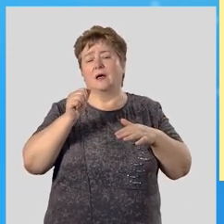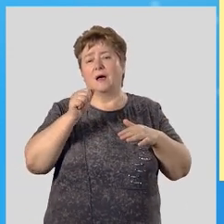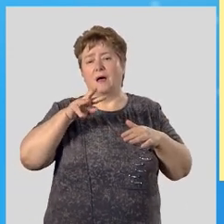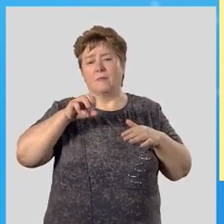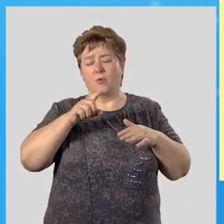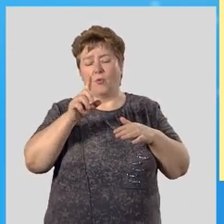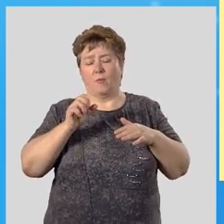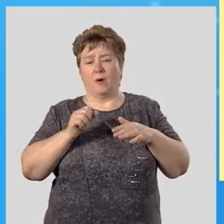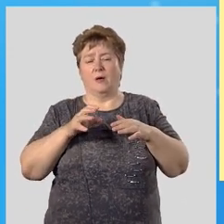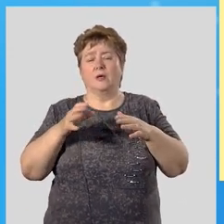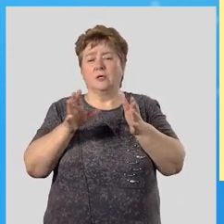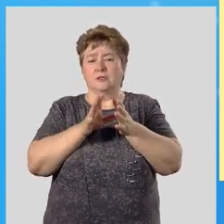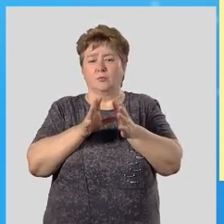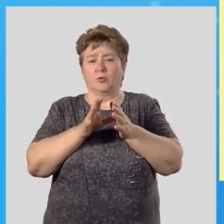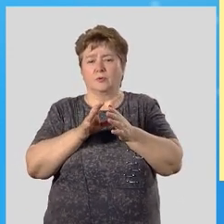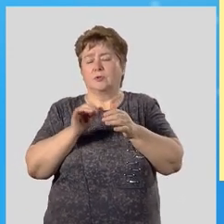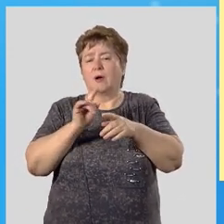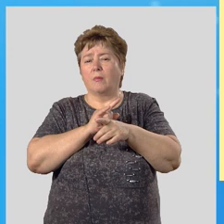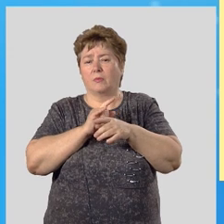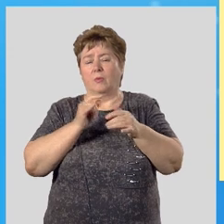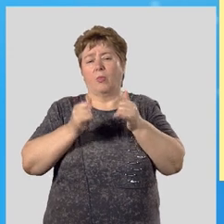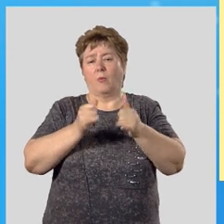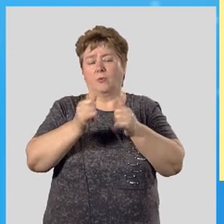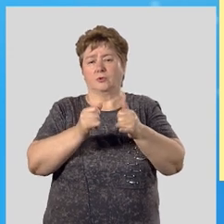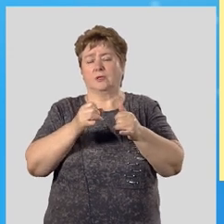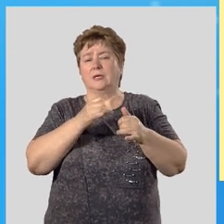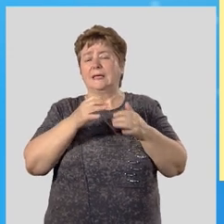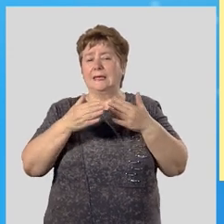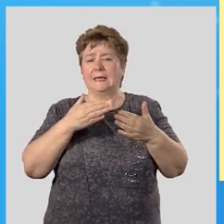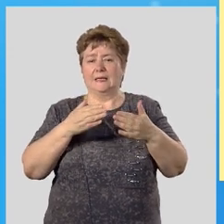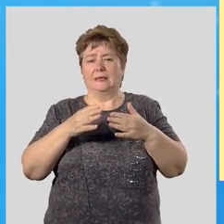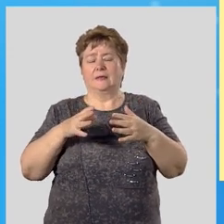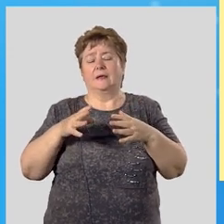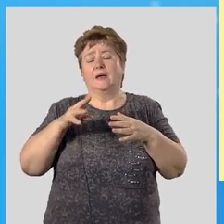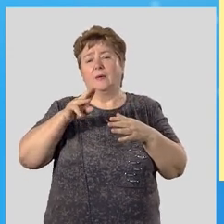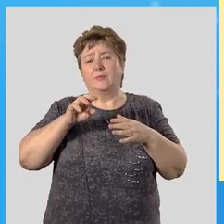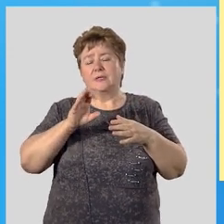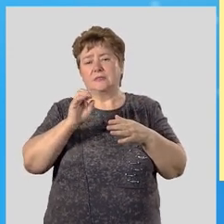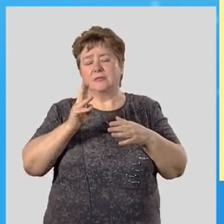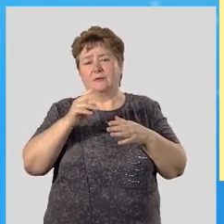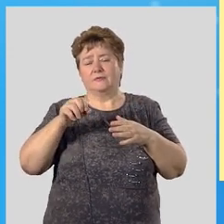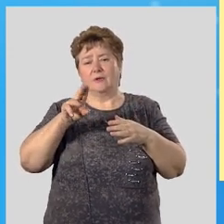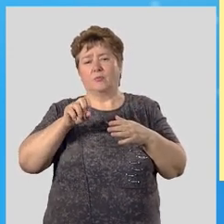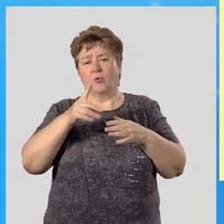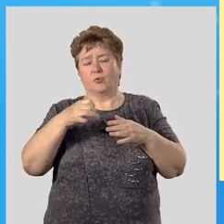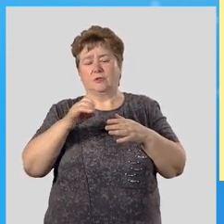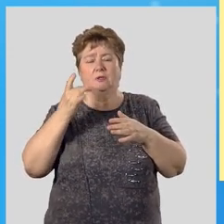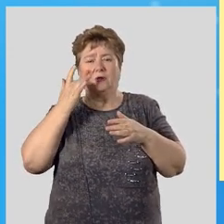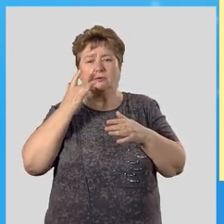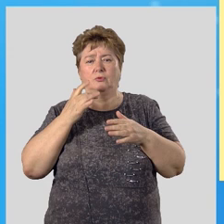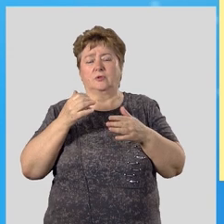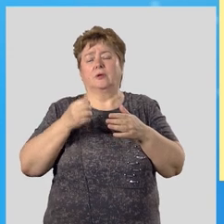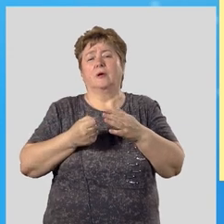Передвигается амеба с помощью ложноножек или псевдоподий,